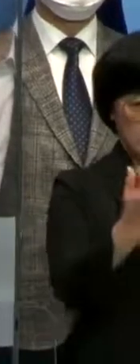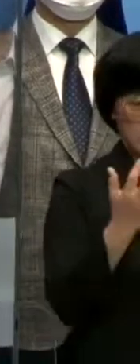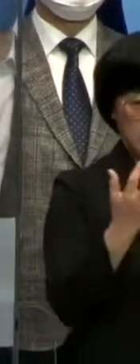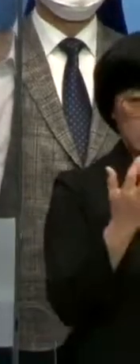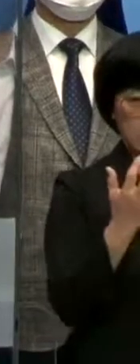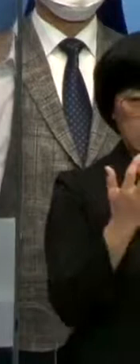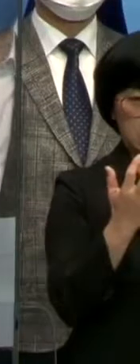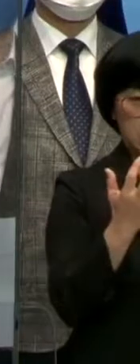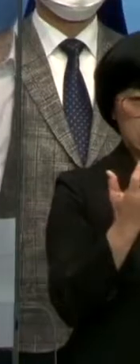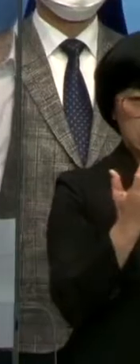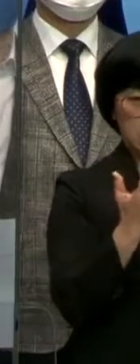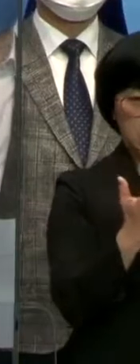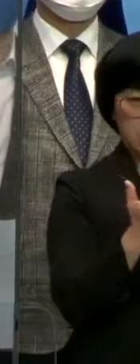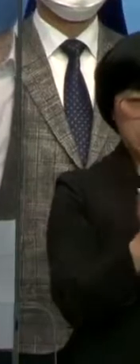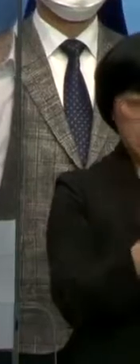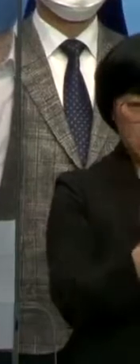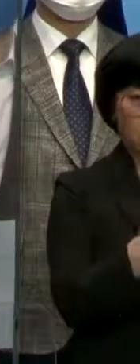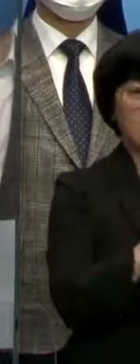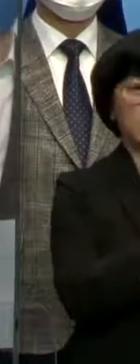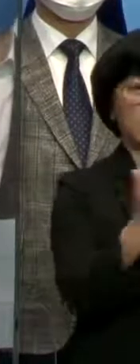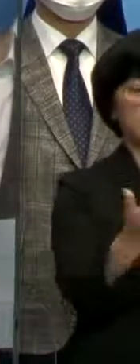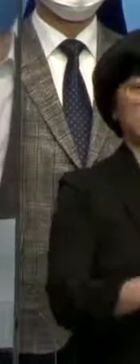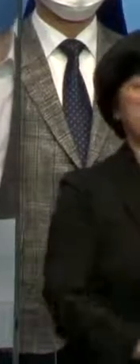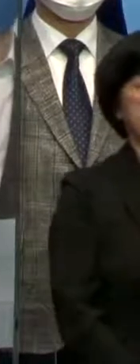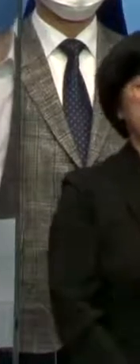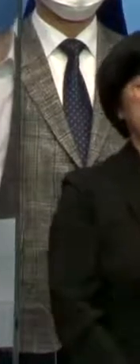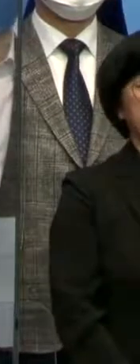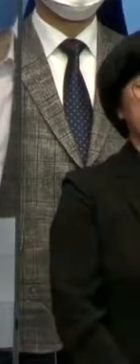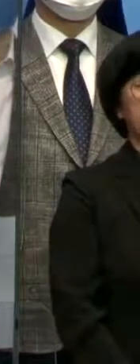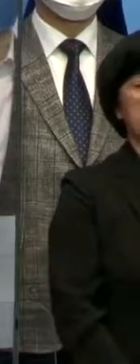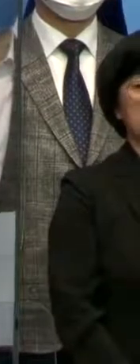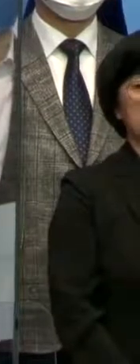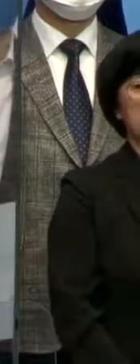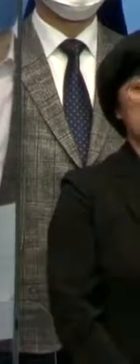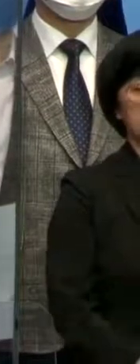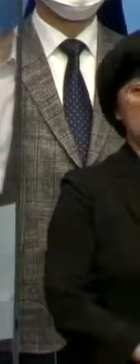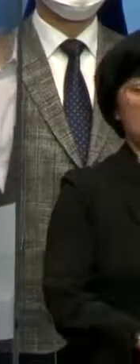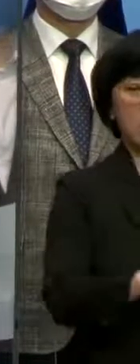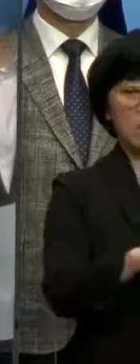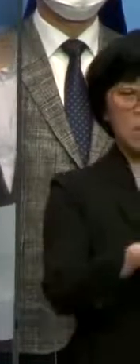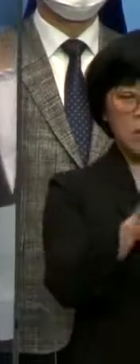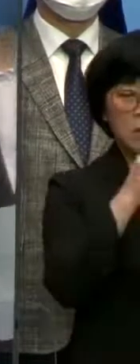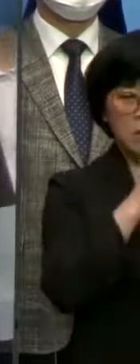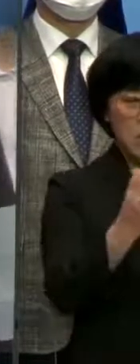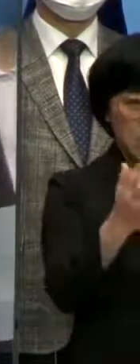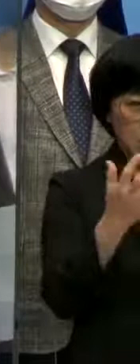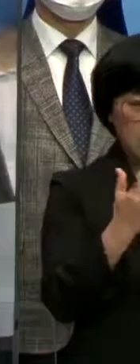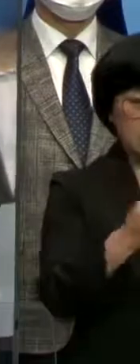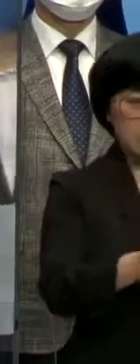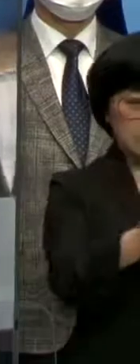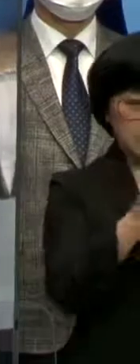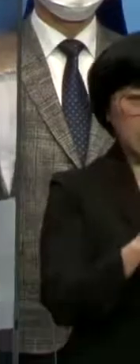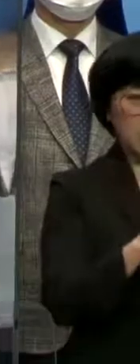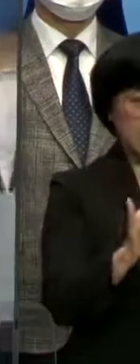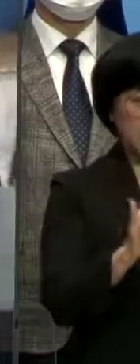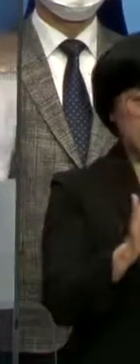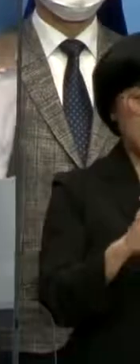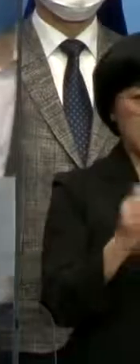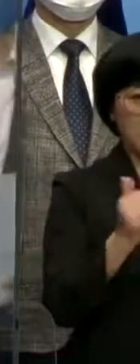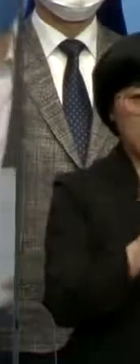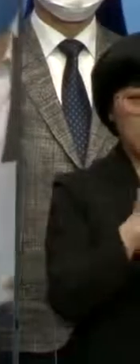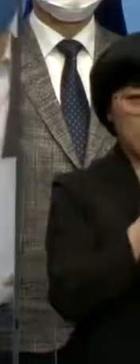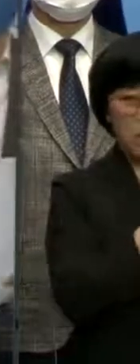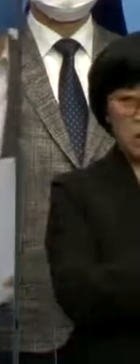다시 자료 형태로 배포해 드리겠습니다. 먼저 이 기자회견에 참석하신 저희 위원님들